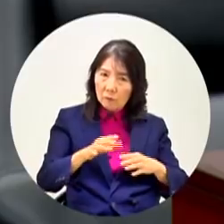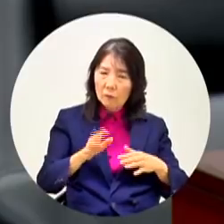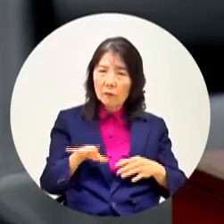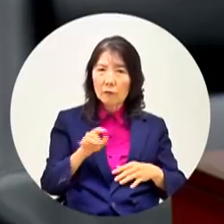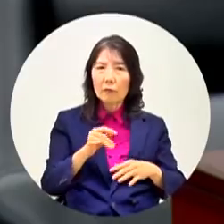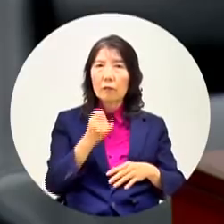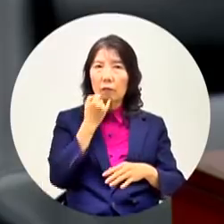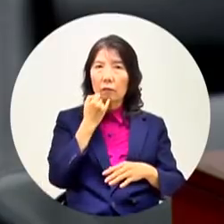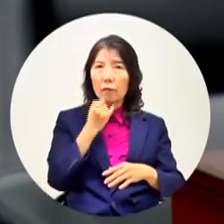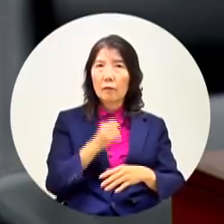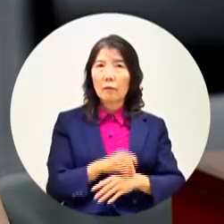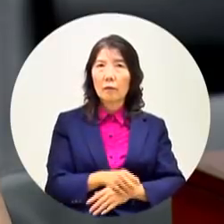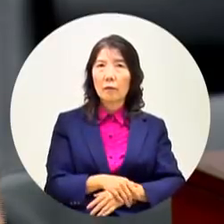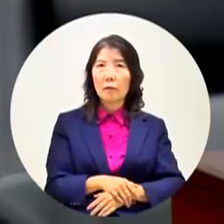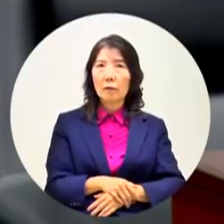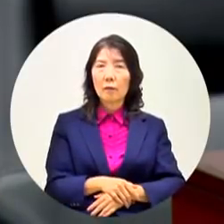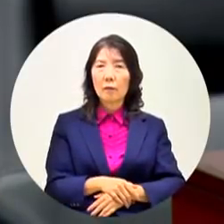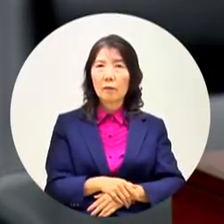一上。